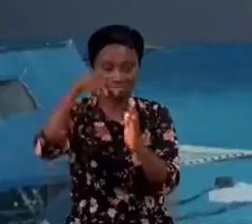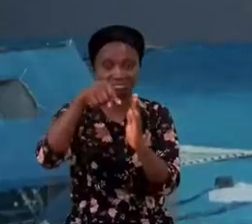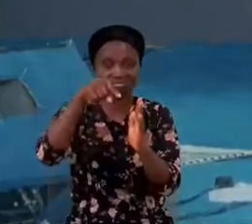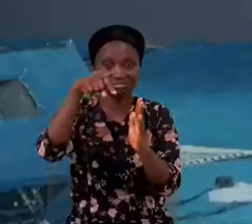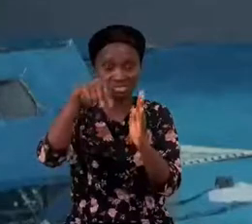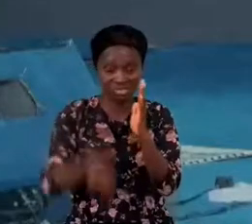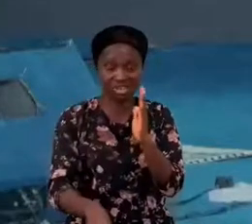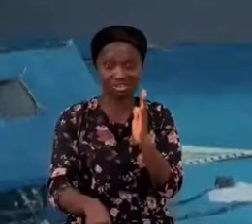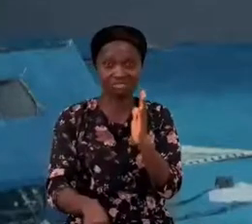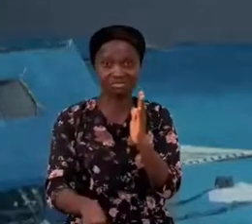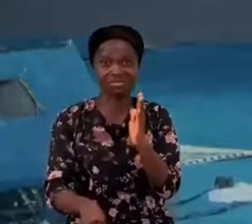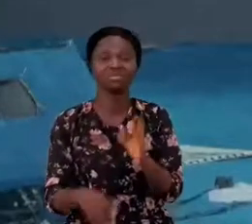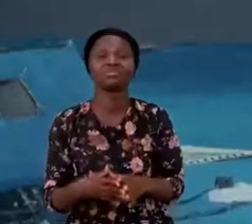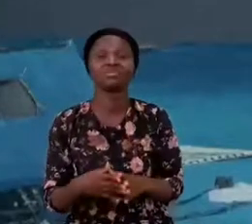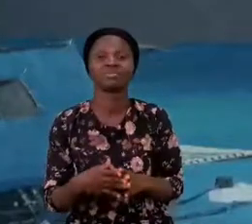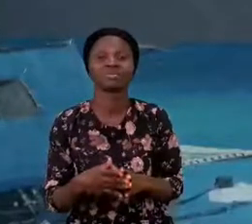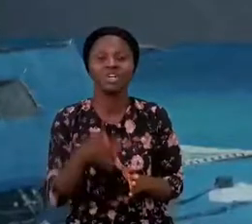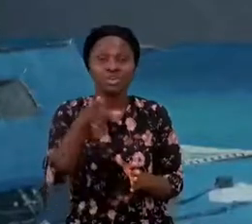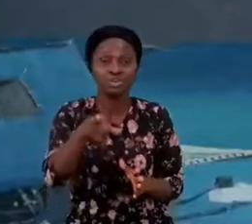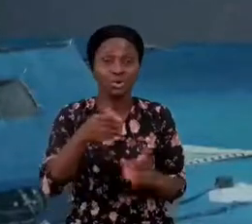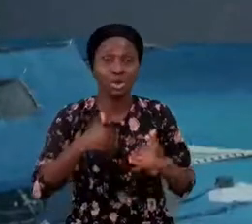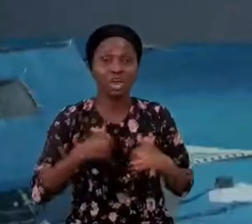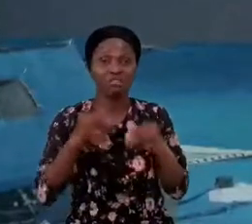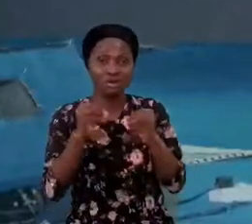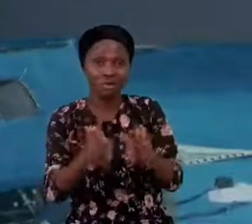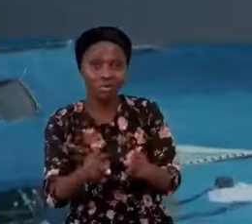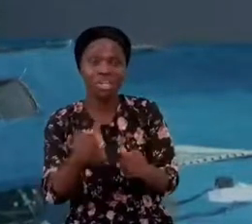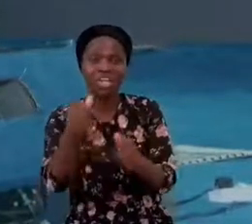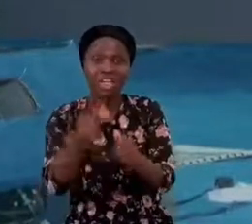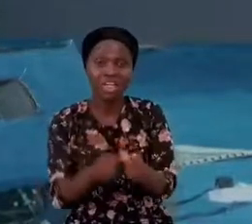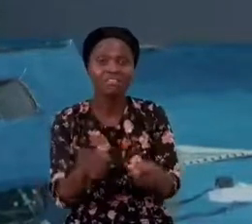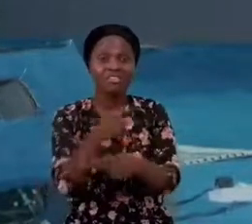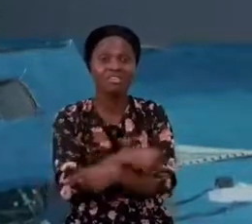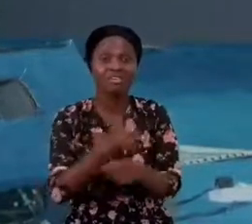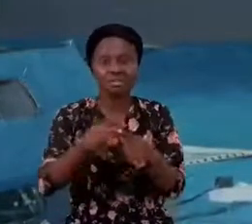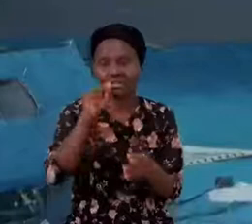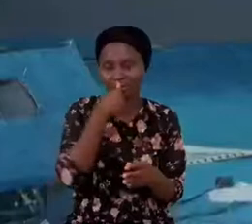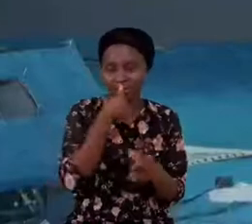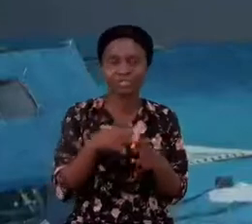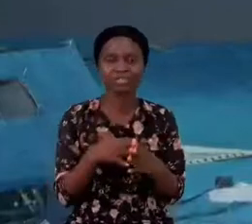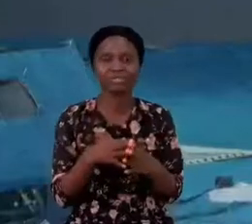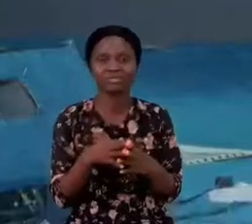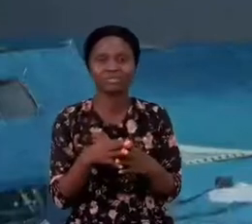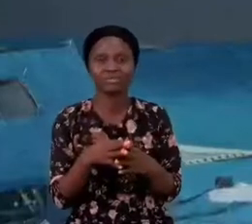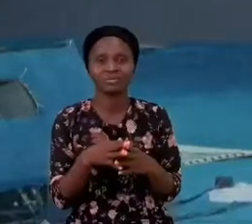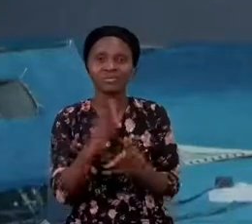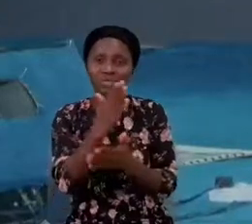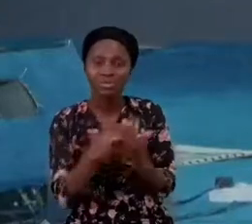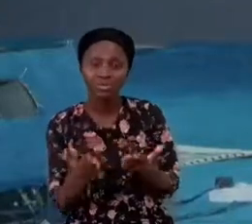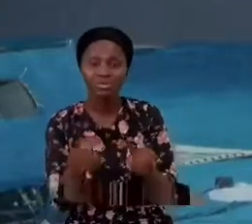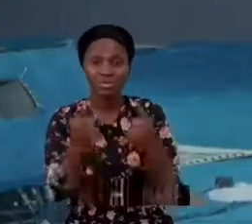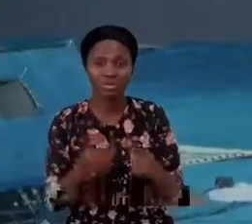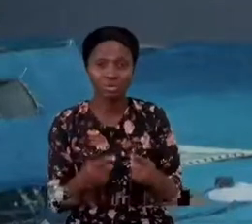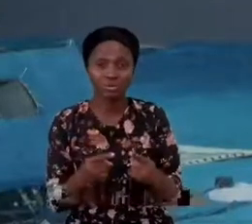chose vient. Vous avez vaincu la fatigue dans tel domaine. Vous avez vaincu l'épuisement dans tel domaine. Et il y a un autre domaine qui